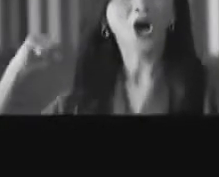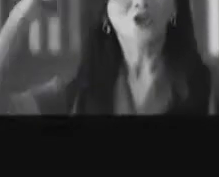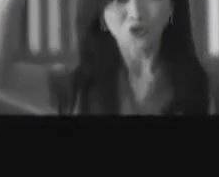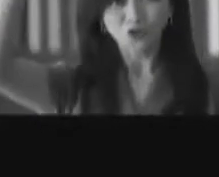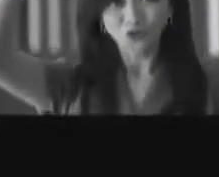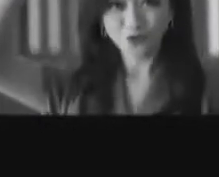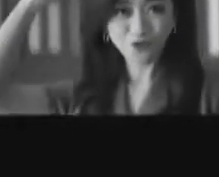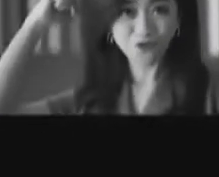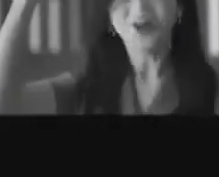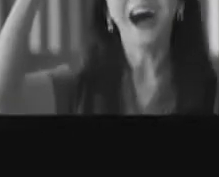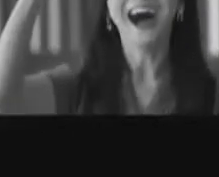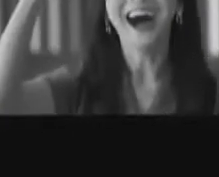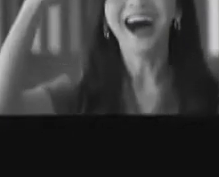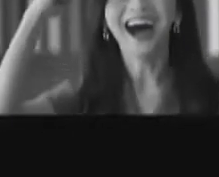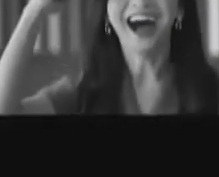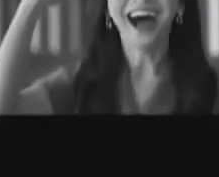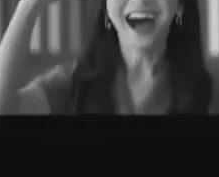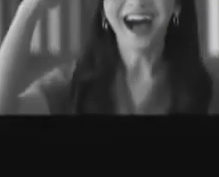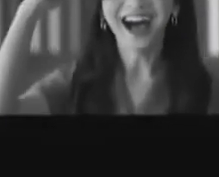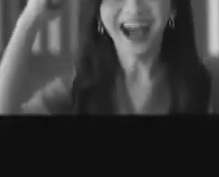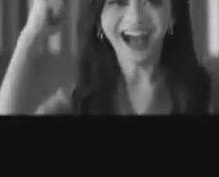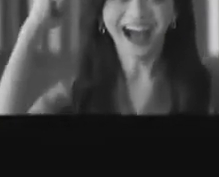bangsa ku